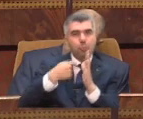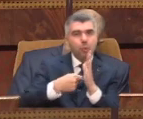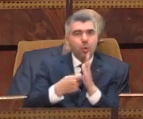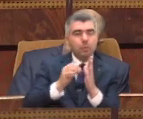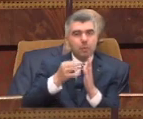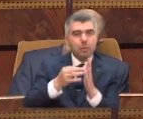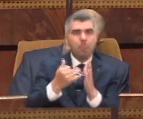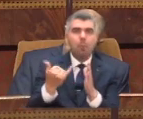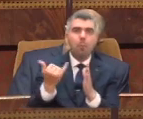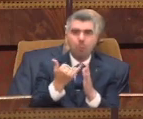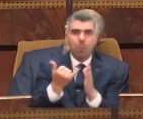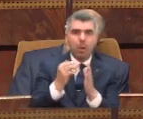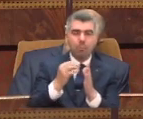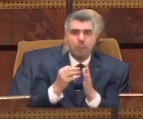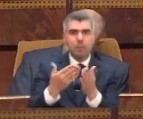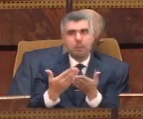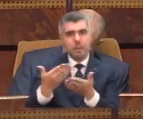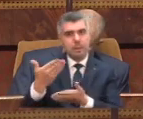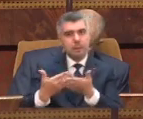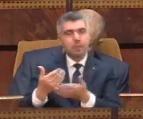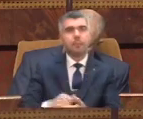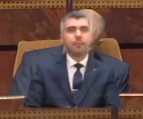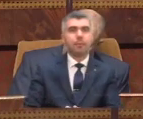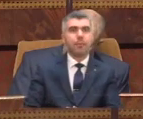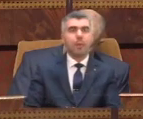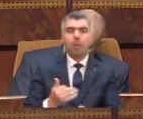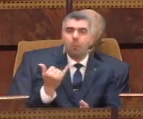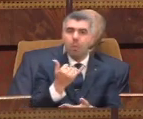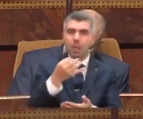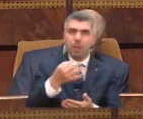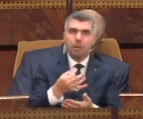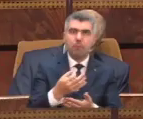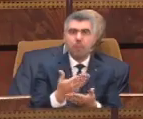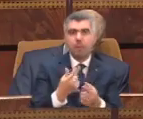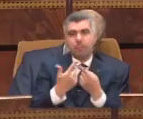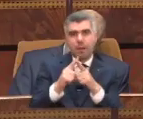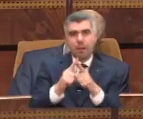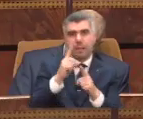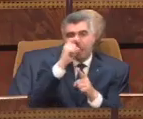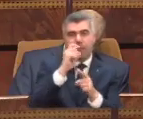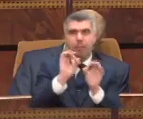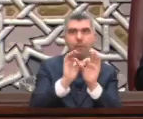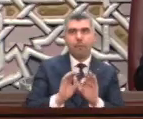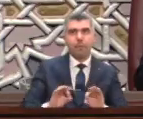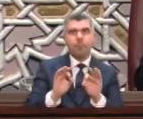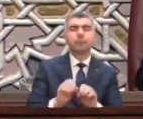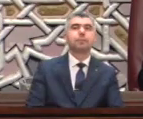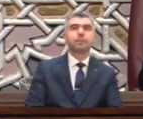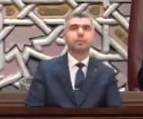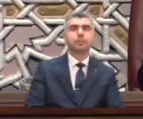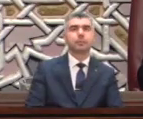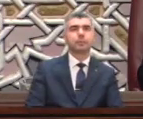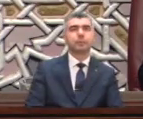فيها واحد يكون الاستثمار مافيهاش مخاطر كبيره شكرا شكرا